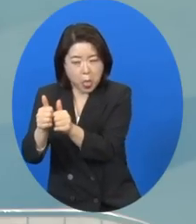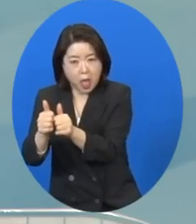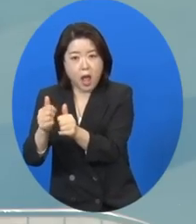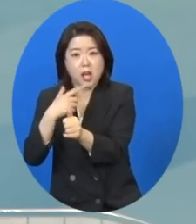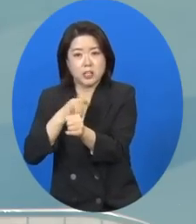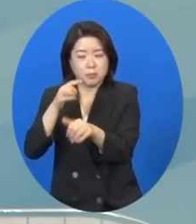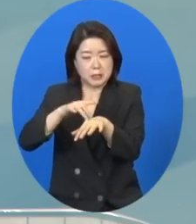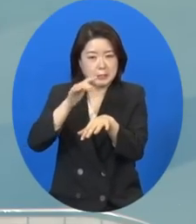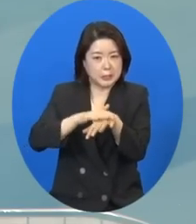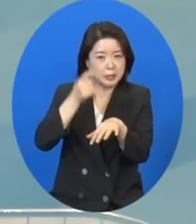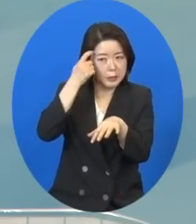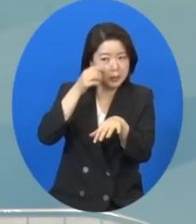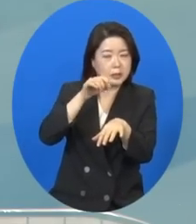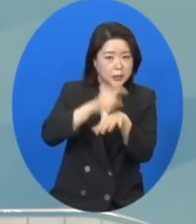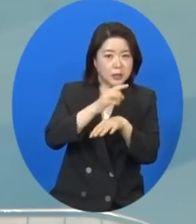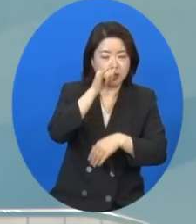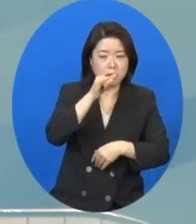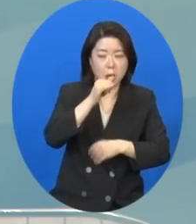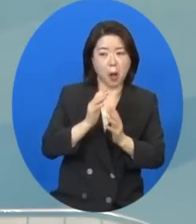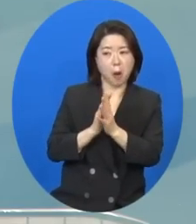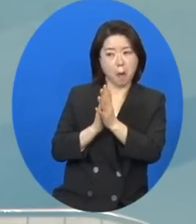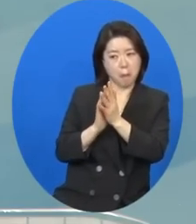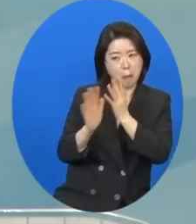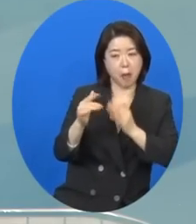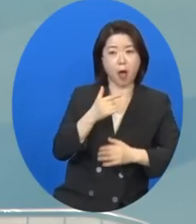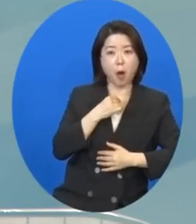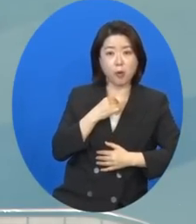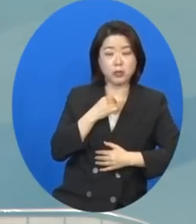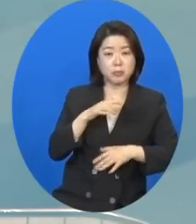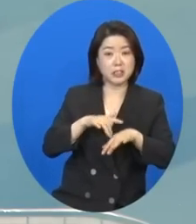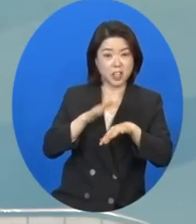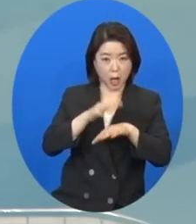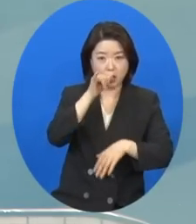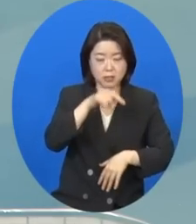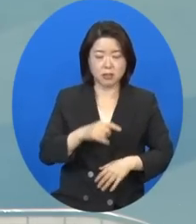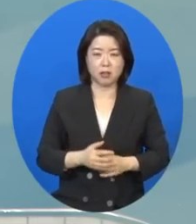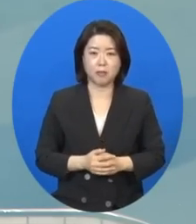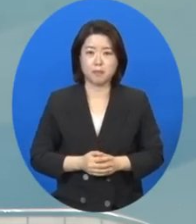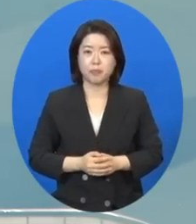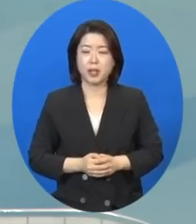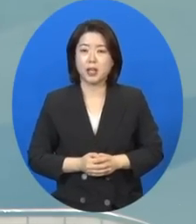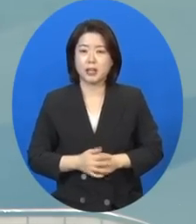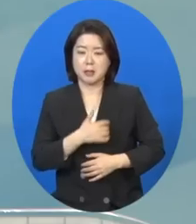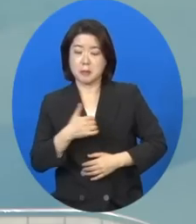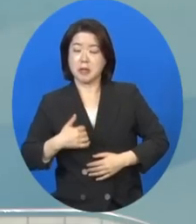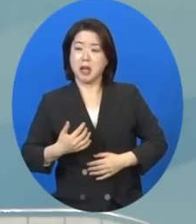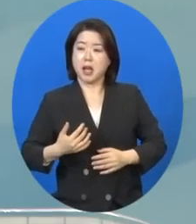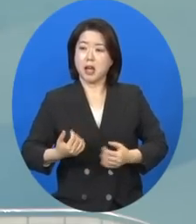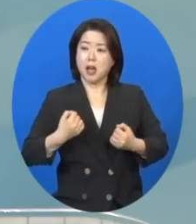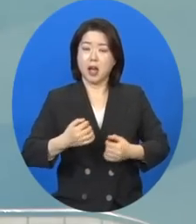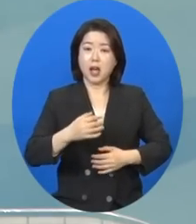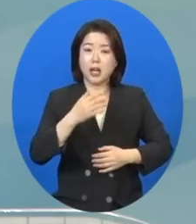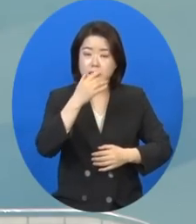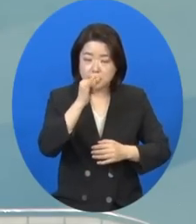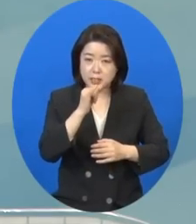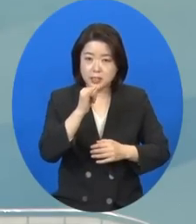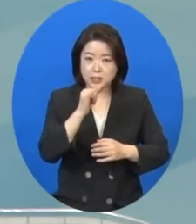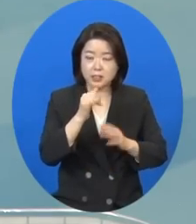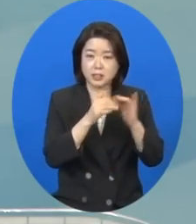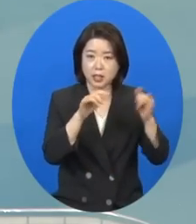있어요 줄을 서고자 하는 그런 속성이 있습니다 자신에게 지금 이들도 가장 좋은 선택이라고 생각하고